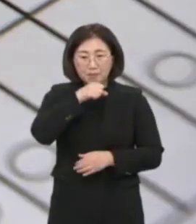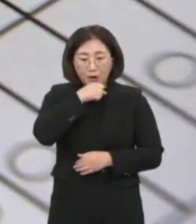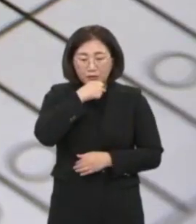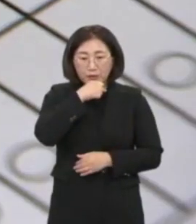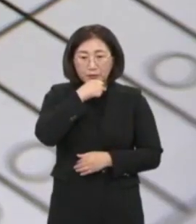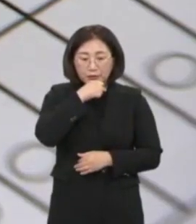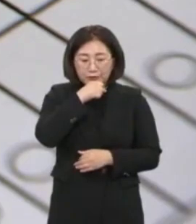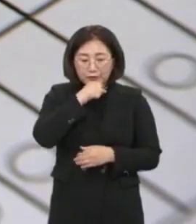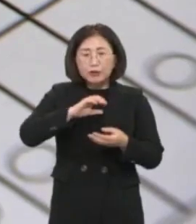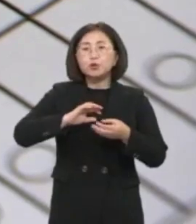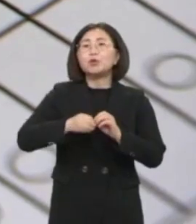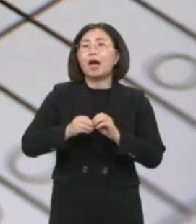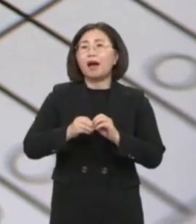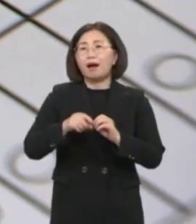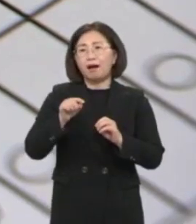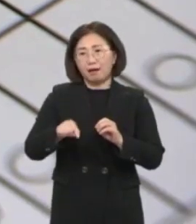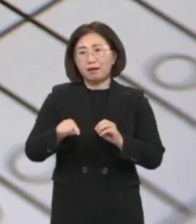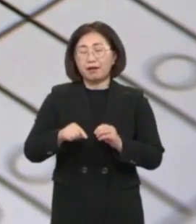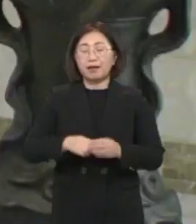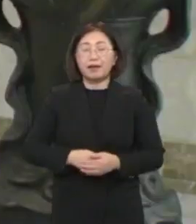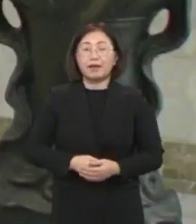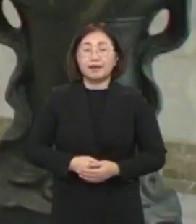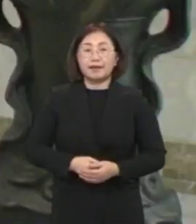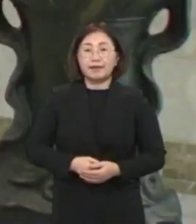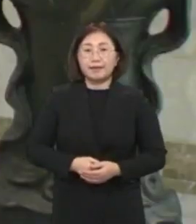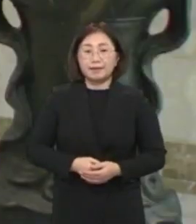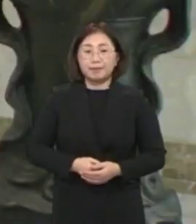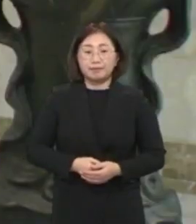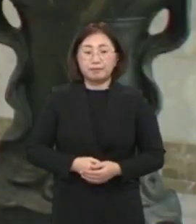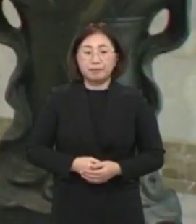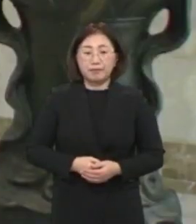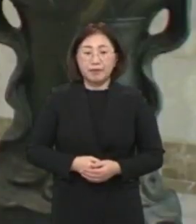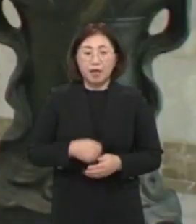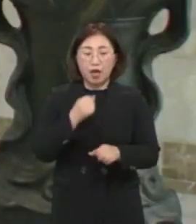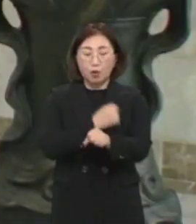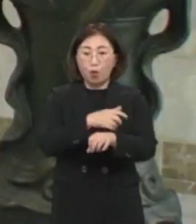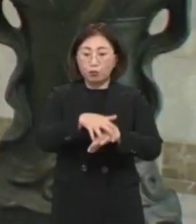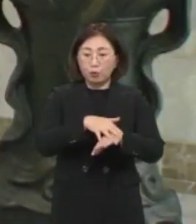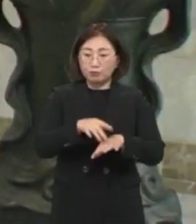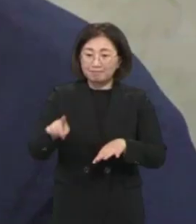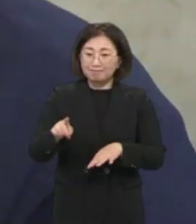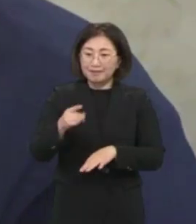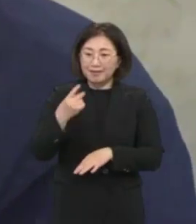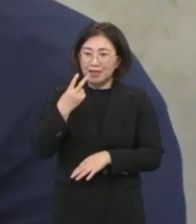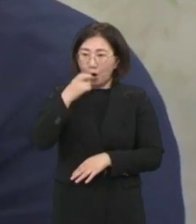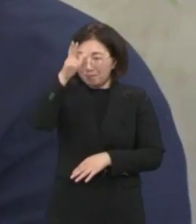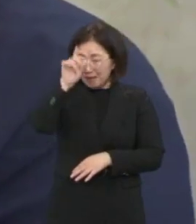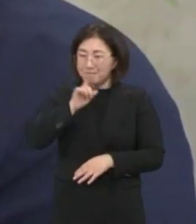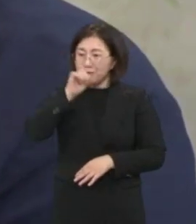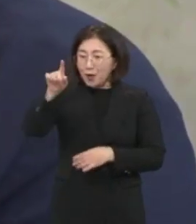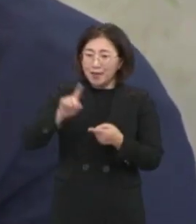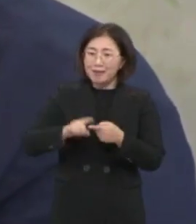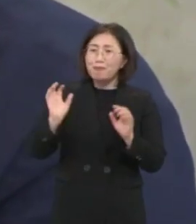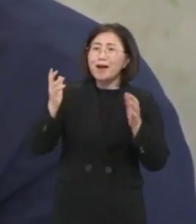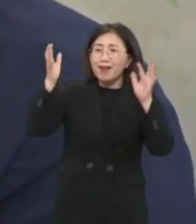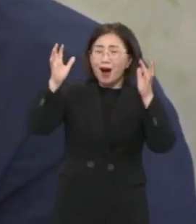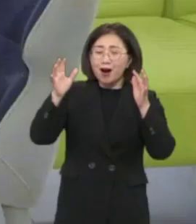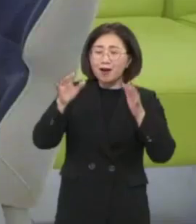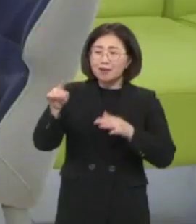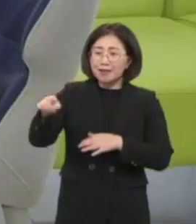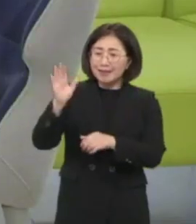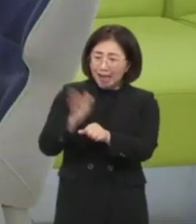등을 조작한 혐의를 받고 있는 것으로 알려졌습니다. 소방노조 측은 기소 의견 송치에 대한 환영의 뜻과 함께